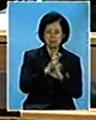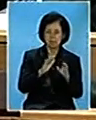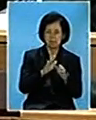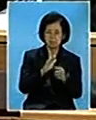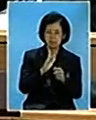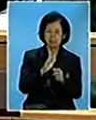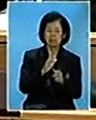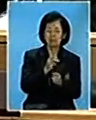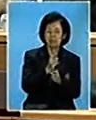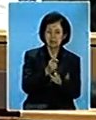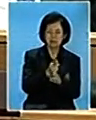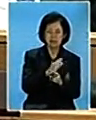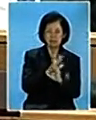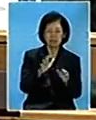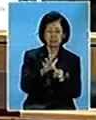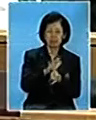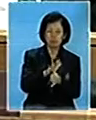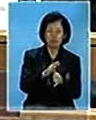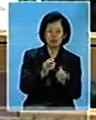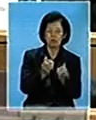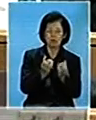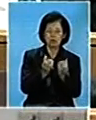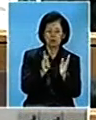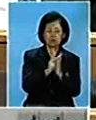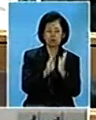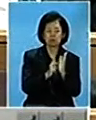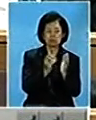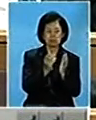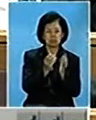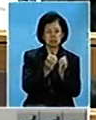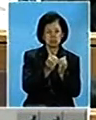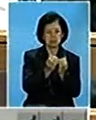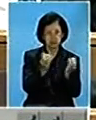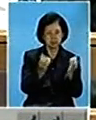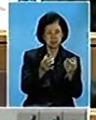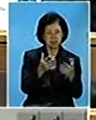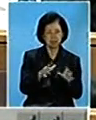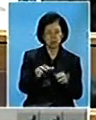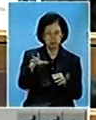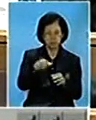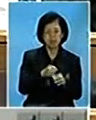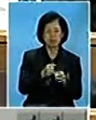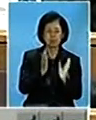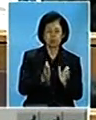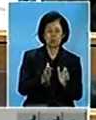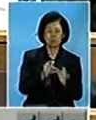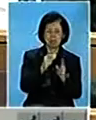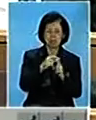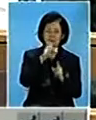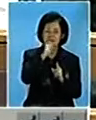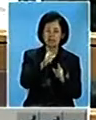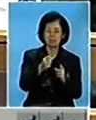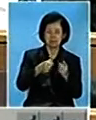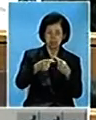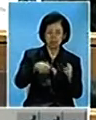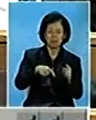าและไม่ปกป้องระบบประชาธิปไตยและรัฐธรรมนูญแล้วยังไปเอาคำสั่งและประกาศของคนฉีกรัฐธรรมนูญมาพิพากษาคดี